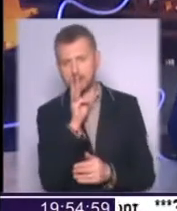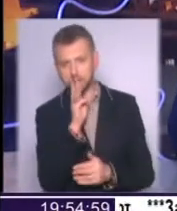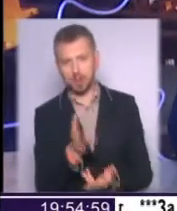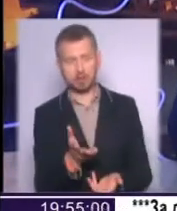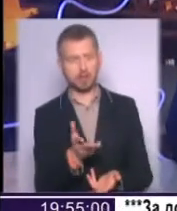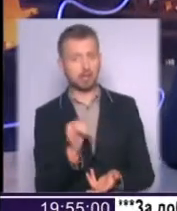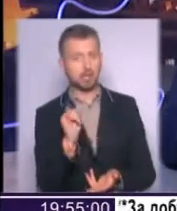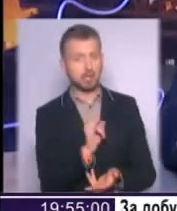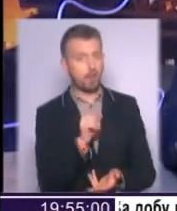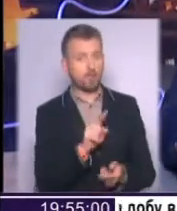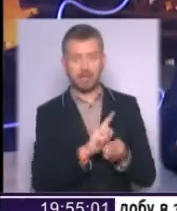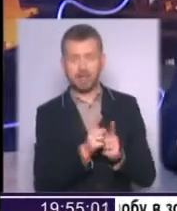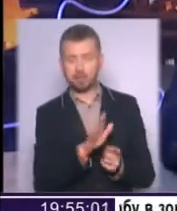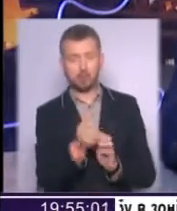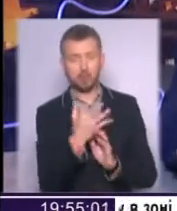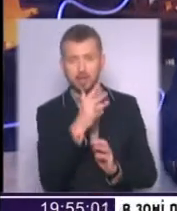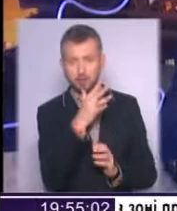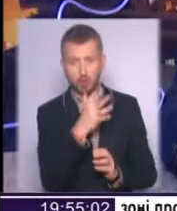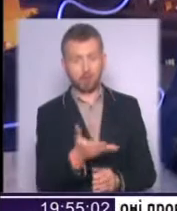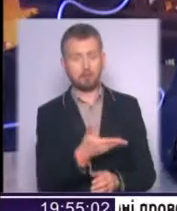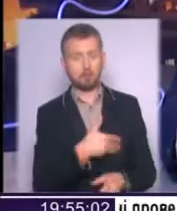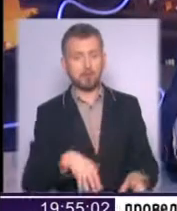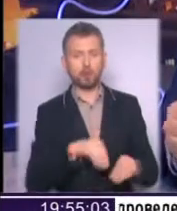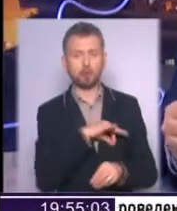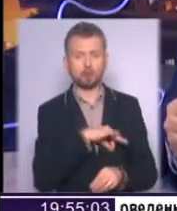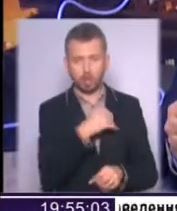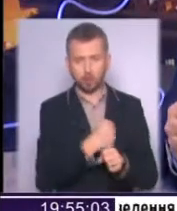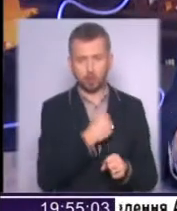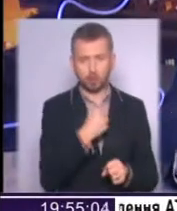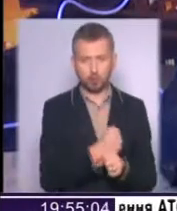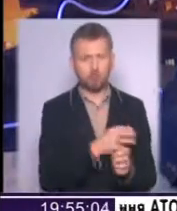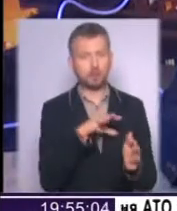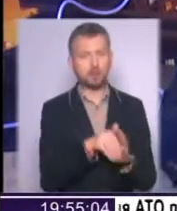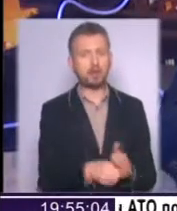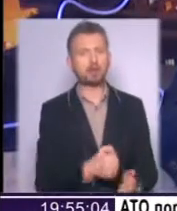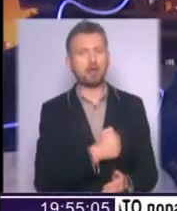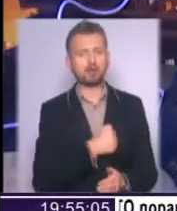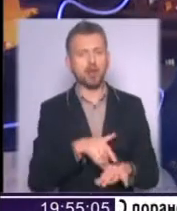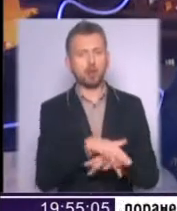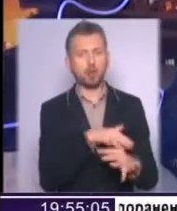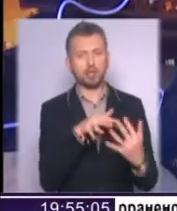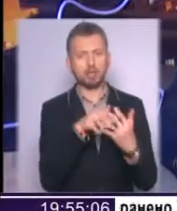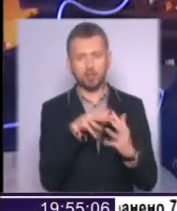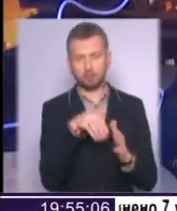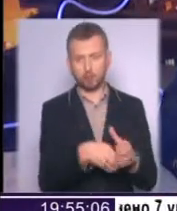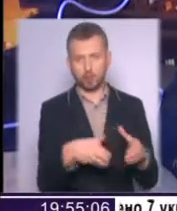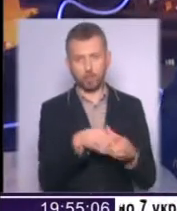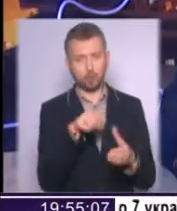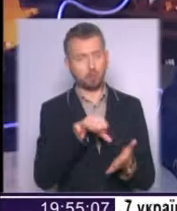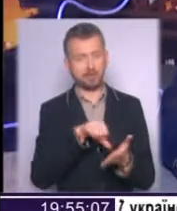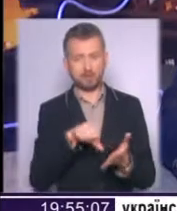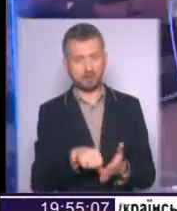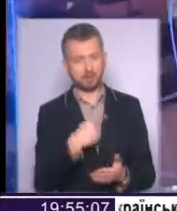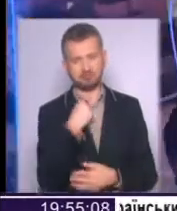І він не змінюється 15 років. Ми з профспілками розробили, внесли. На жаль, Народний фронт в комітеті, його представники не дали